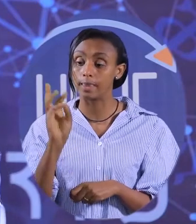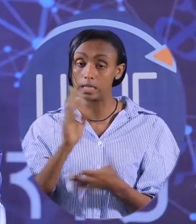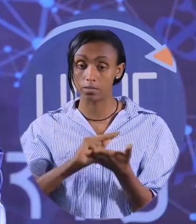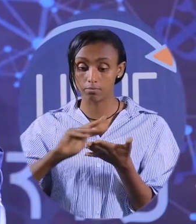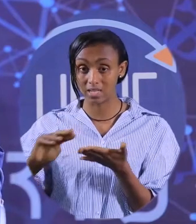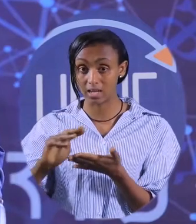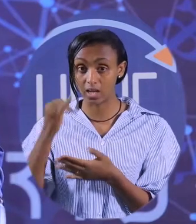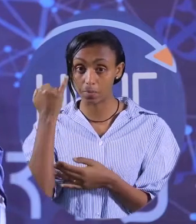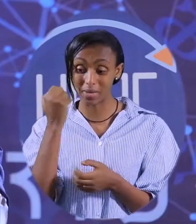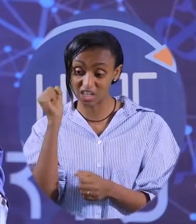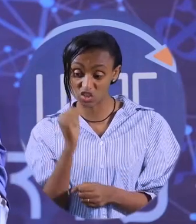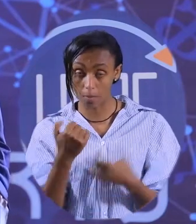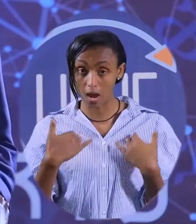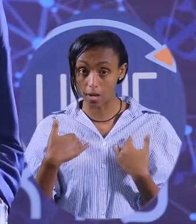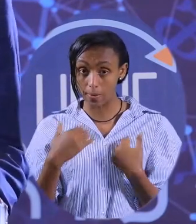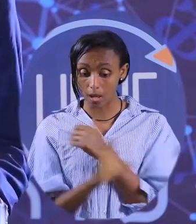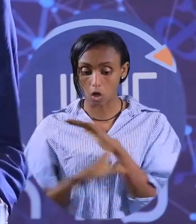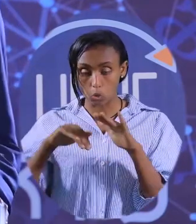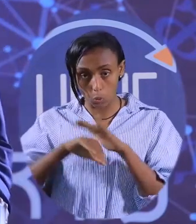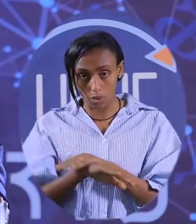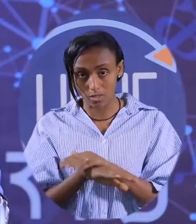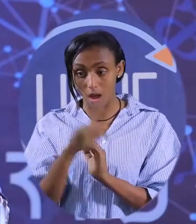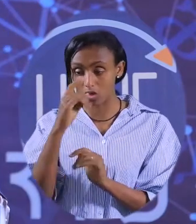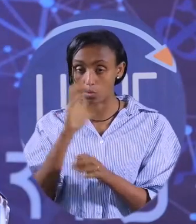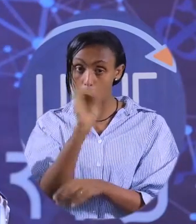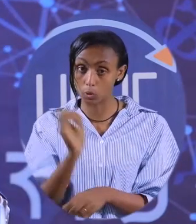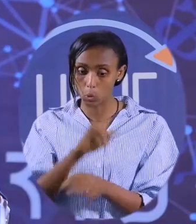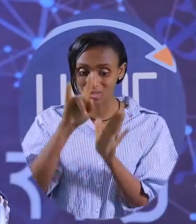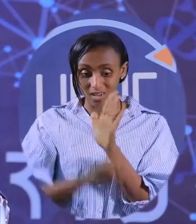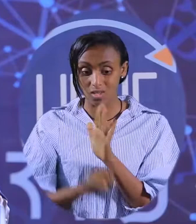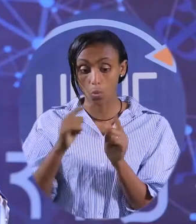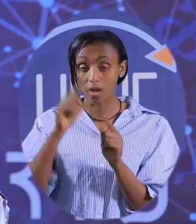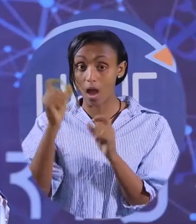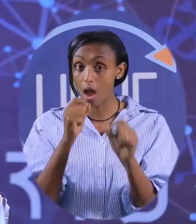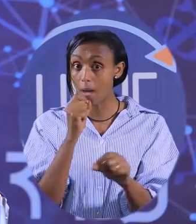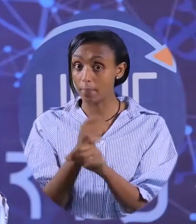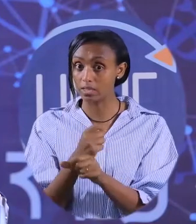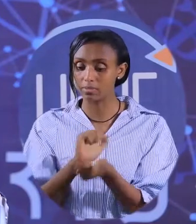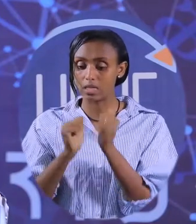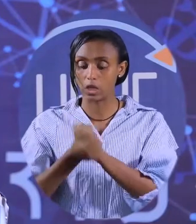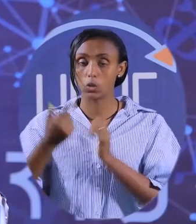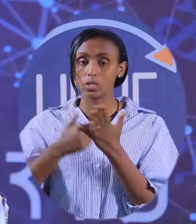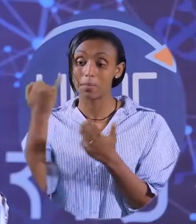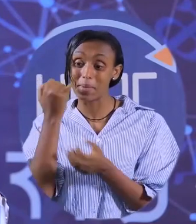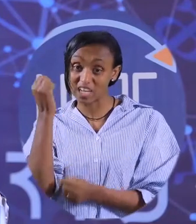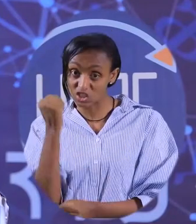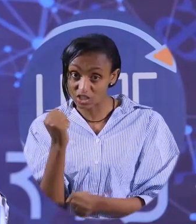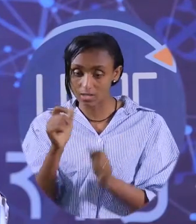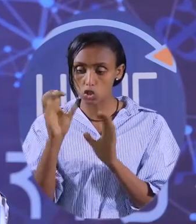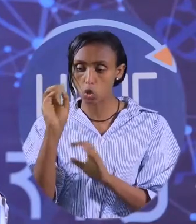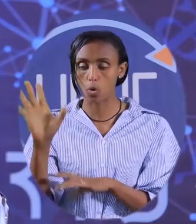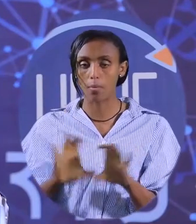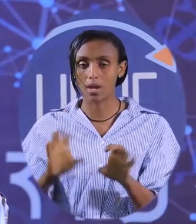ሚሊዮን መቀንጨር ላለበት ሀገር ውስጥ ይሄ የ1% ቅነሳ ወደ አመት እንኳን ብንቀይረው ከዚህ በኋላ መቀንጨርን ዜሮ